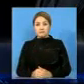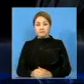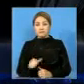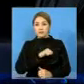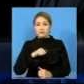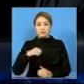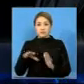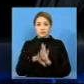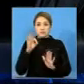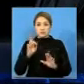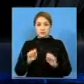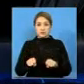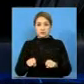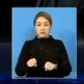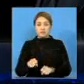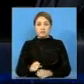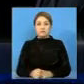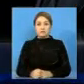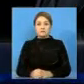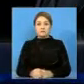өздері таңдай алады.